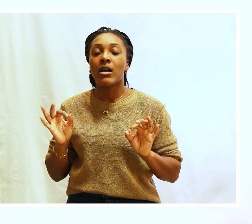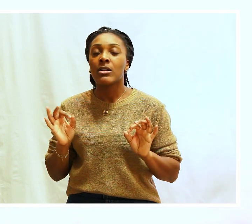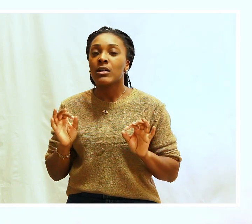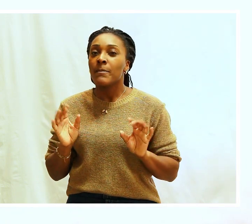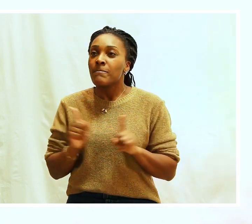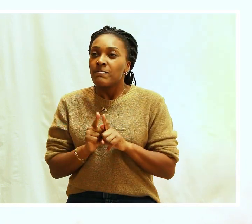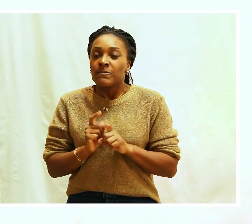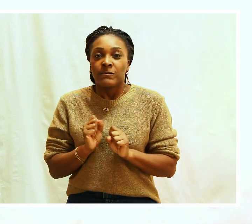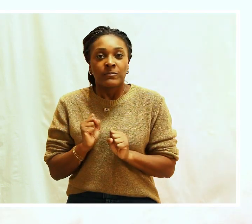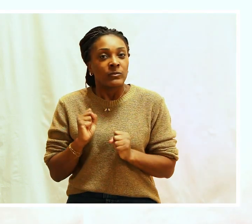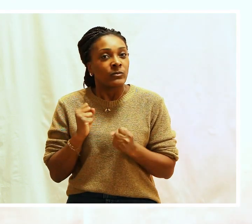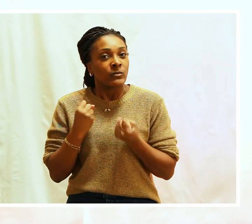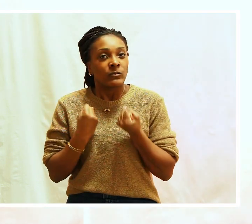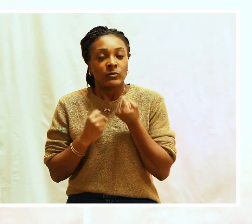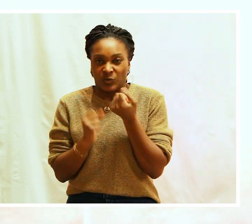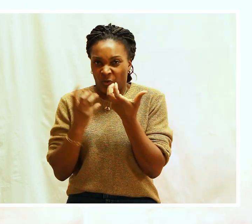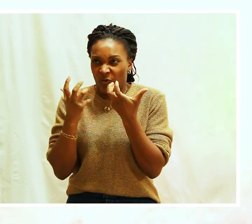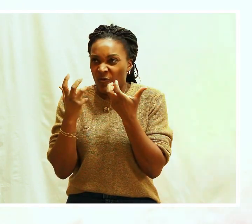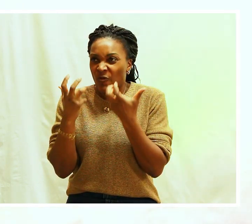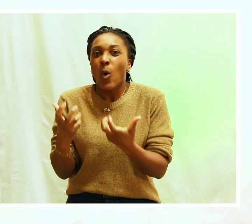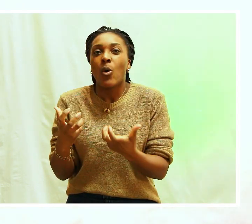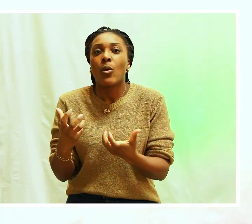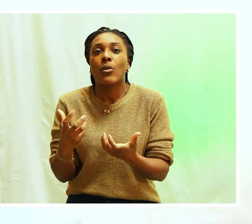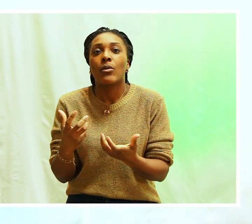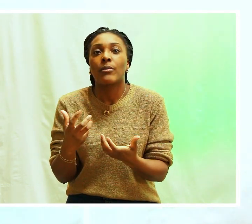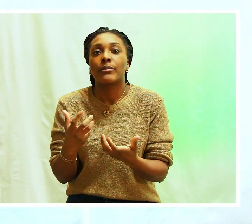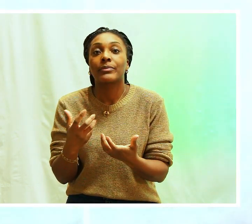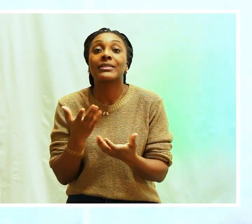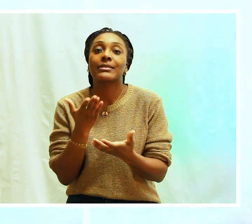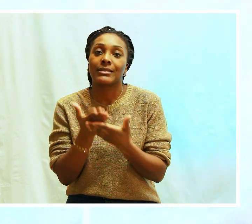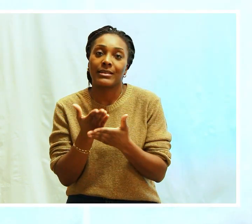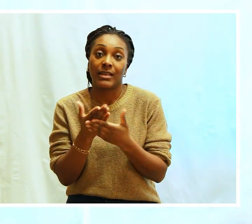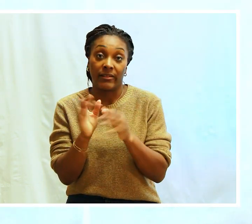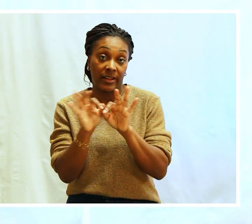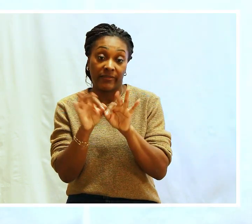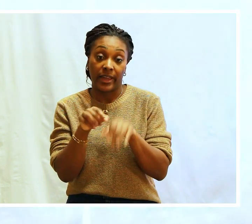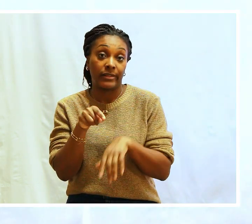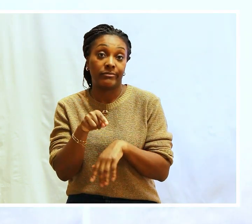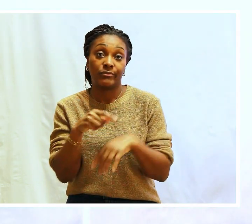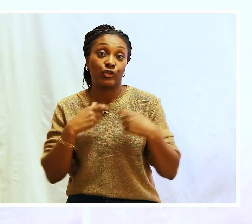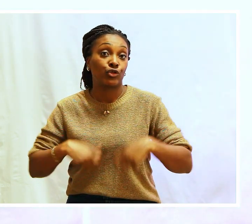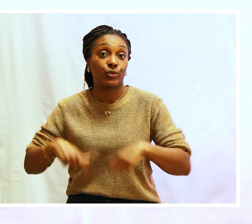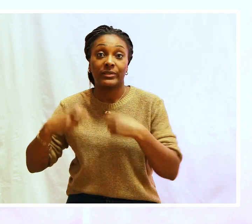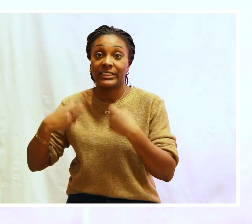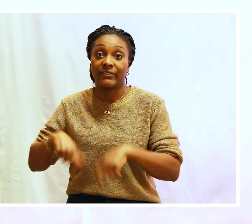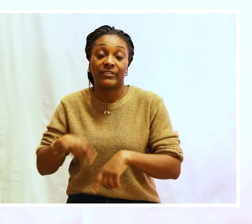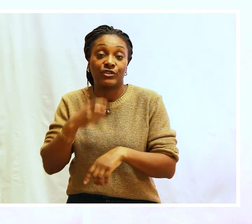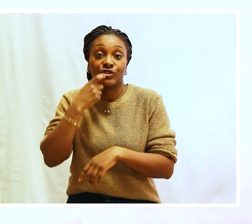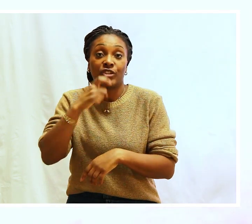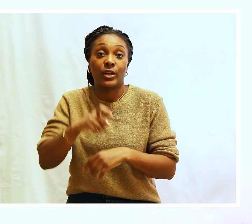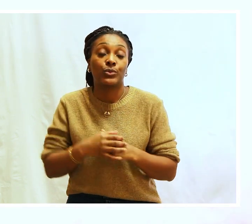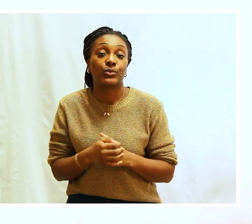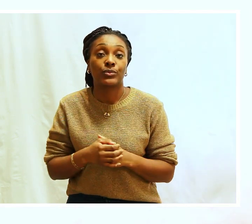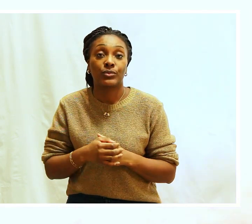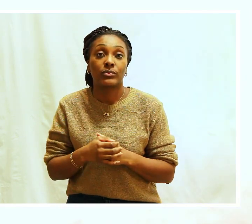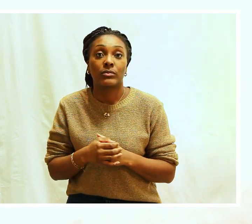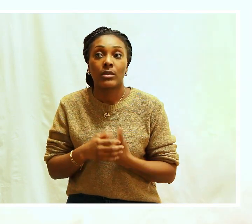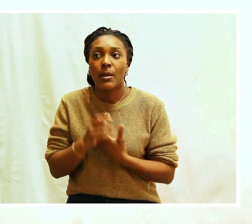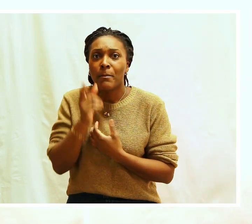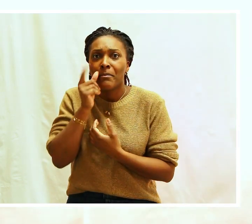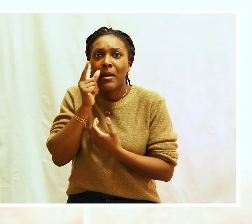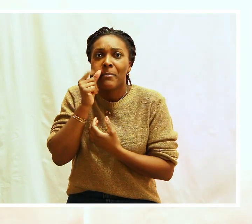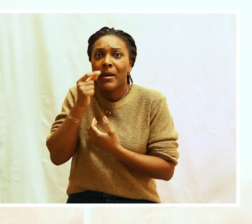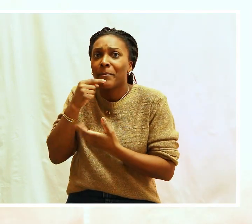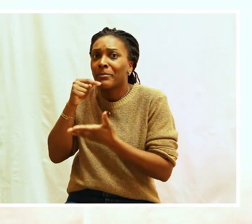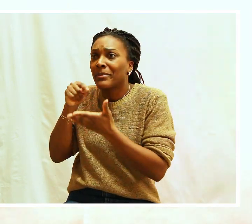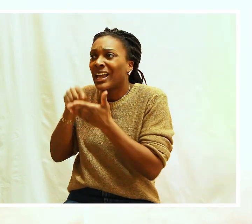désirerait posséder seul. Et c'est exactement les cas des frères de Joseph. Il a une attention du père que eux, ils n'ont